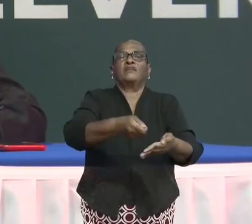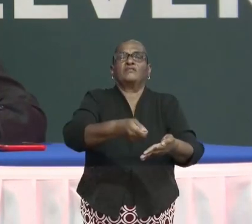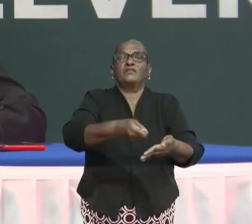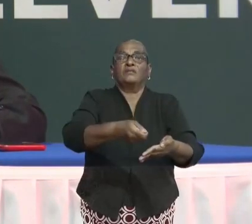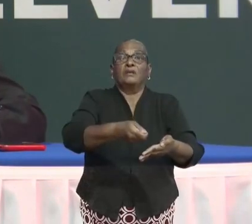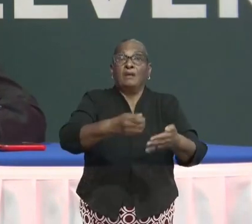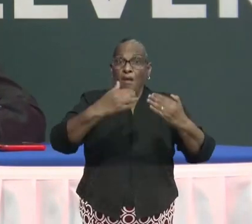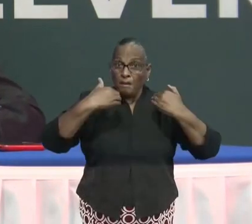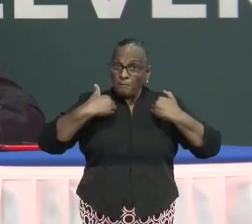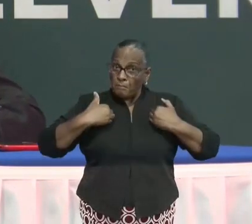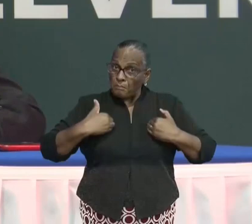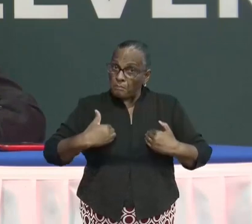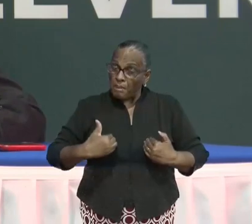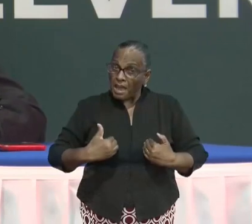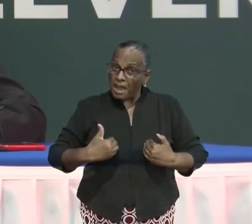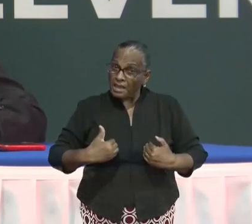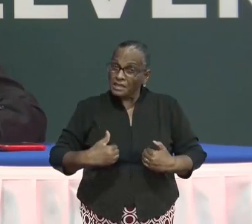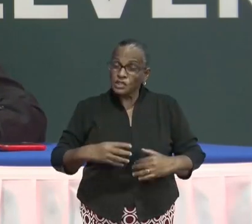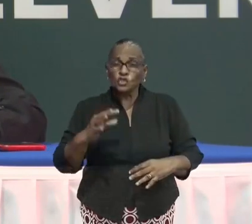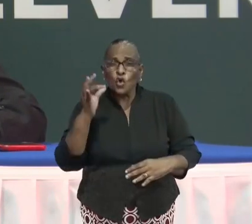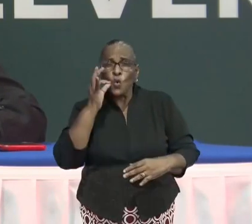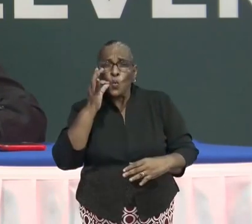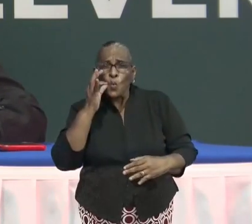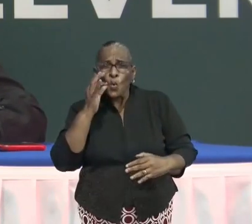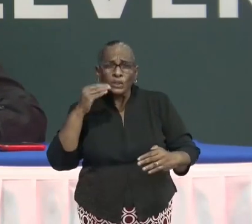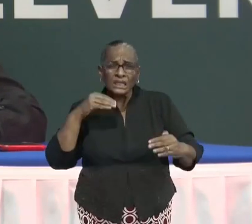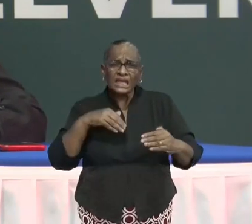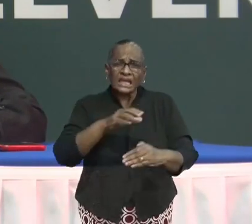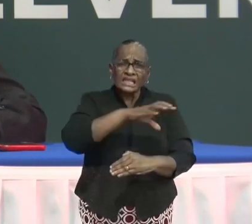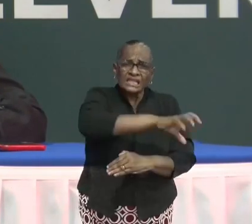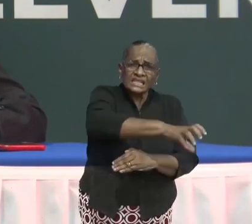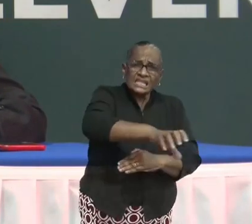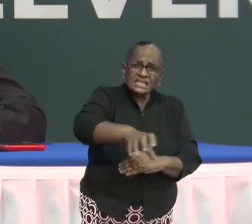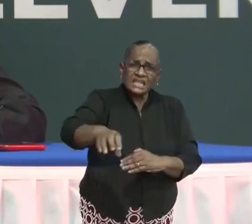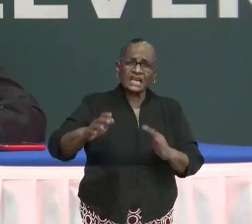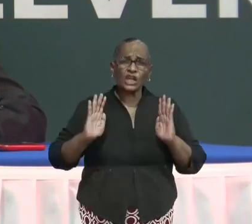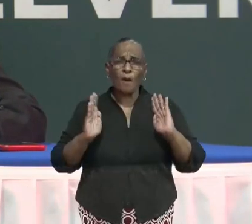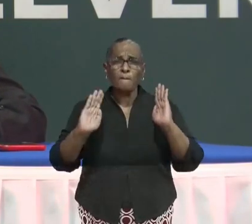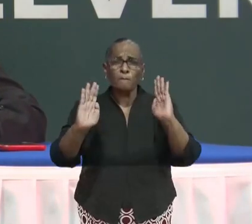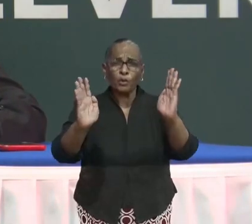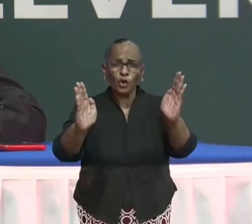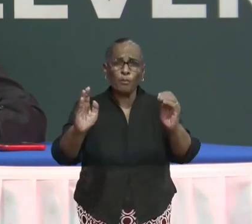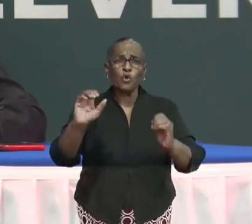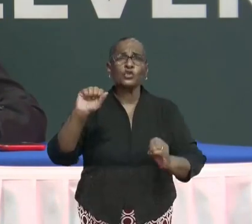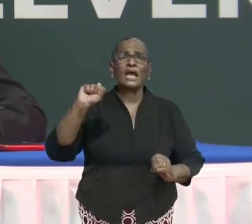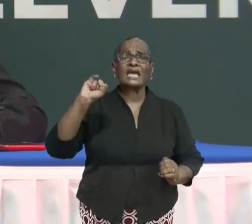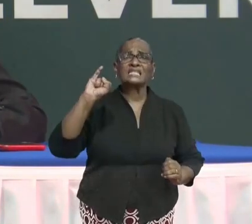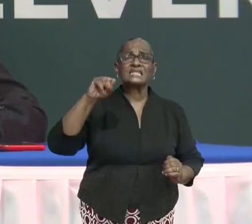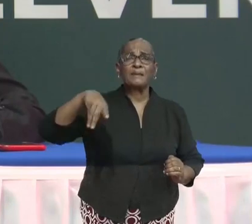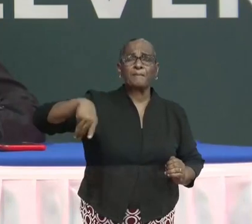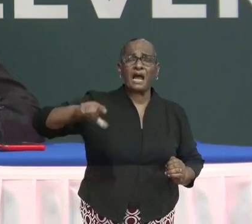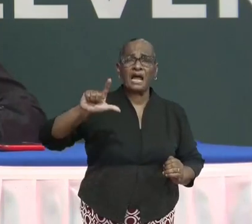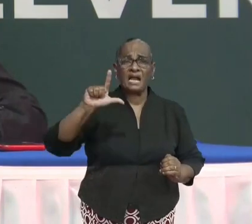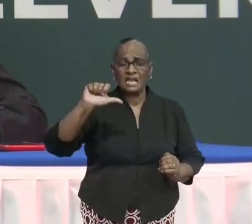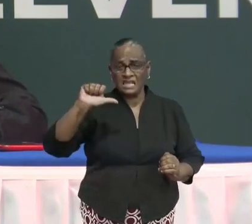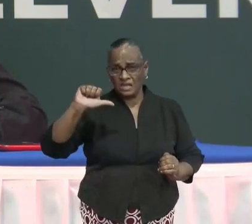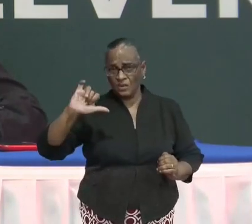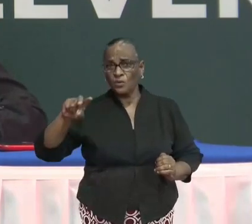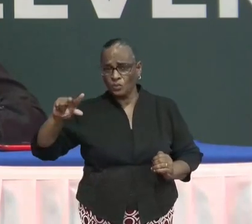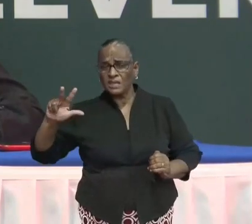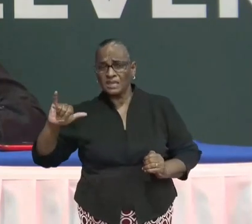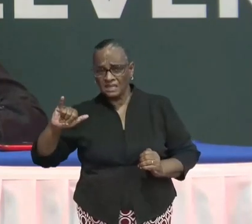Des maar sa elibi in de districti, Brokopondo, Nangasipaliwini, Navgo registreer